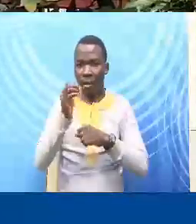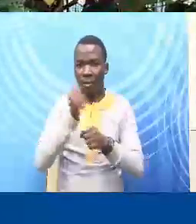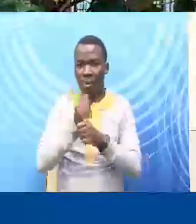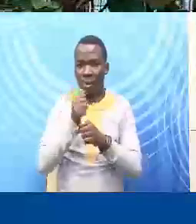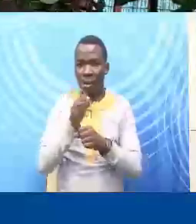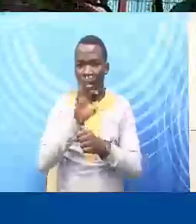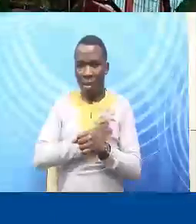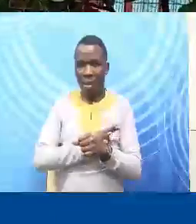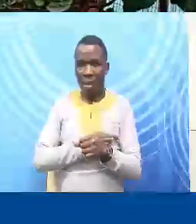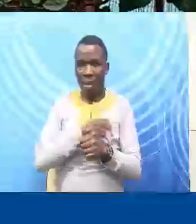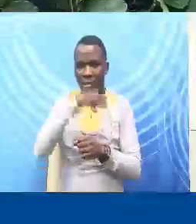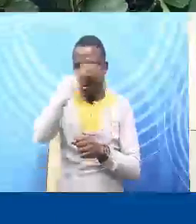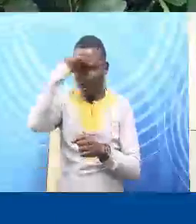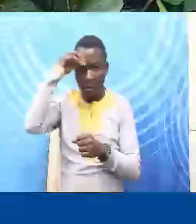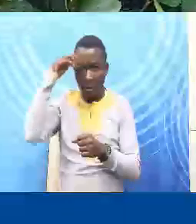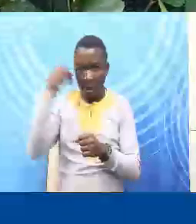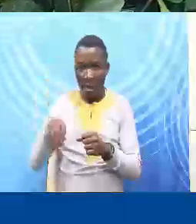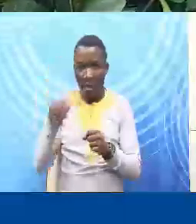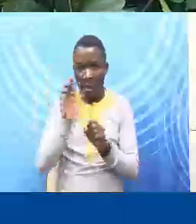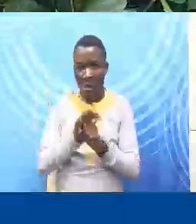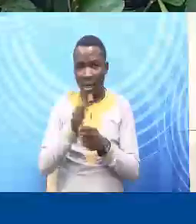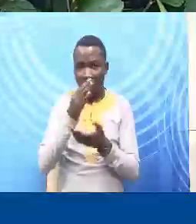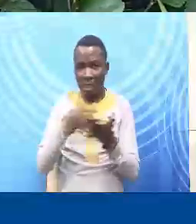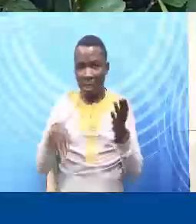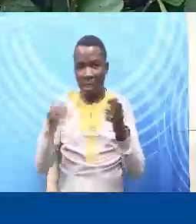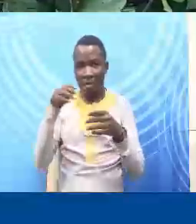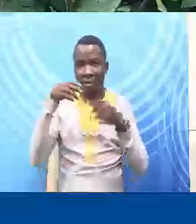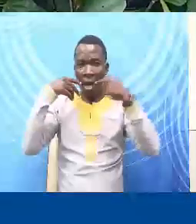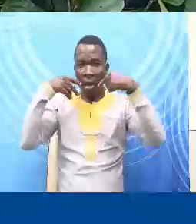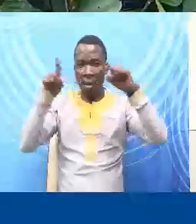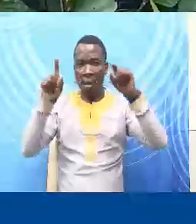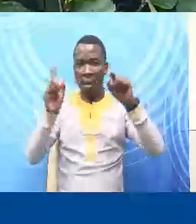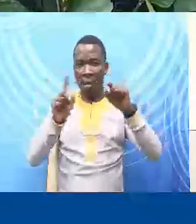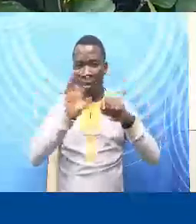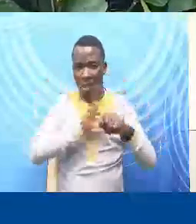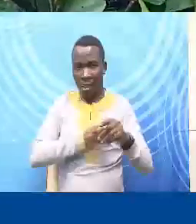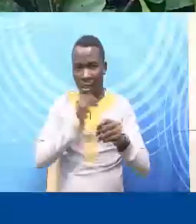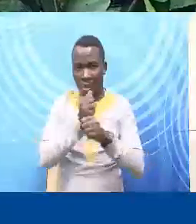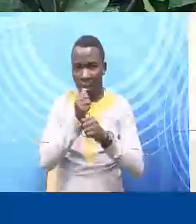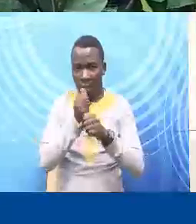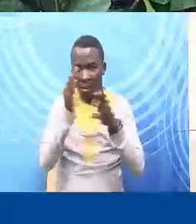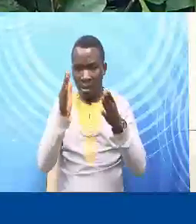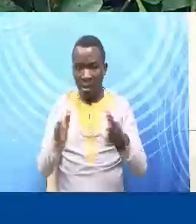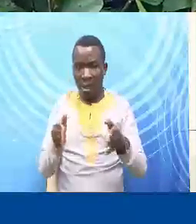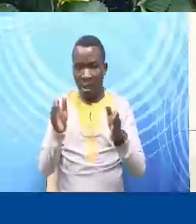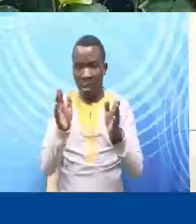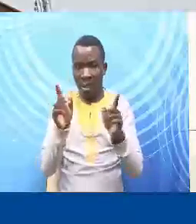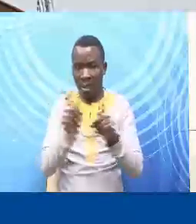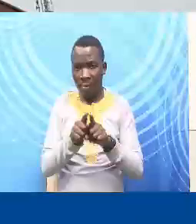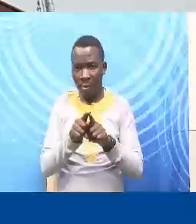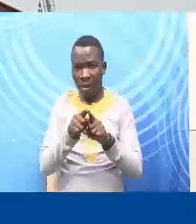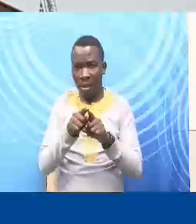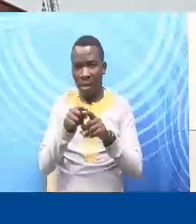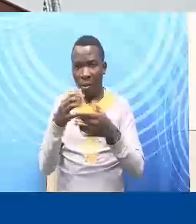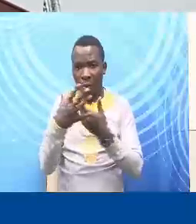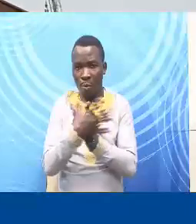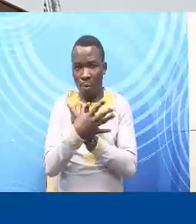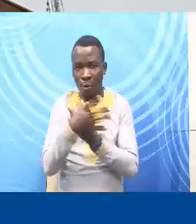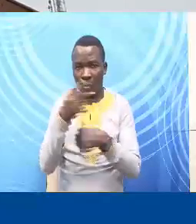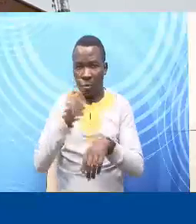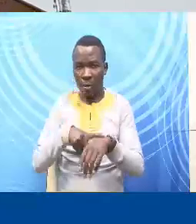byabaye ingume, ibyo bamwe muri bo batangaza yuko kudahemba abakozi kuri ubu ngubu iyi kampani babona byarabaye nk'umuco, ni mu gihe bavuga